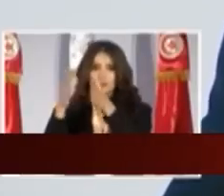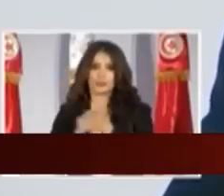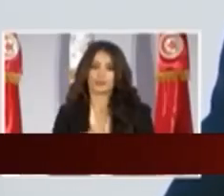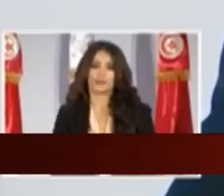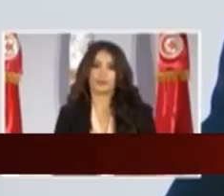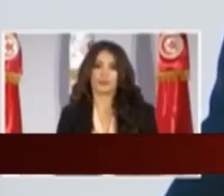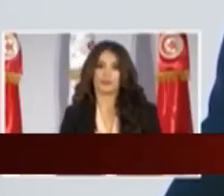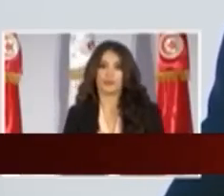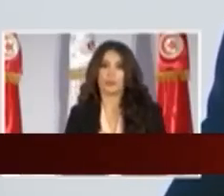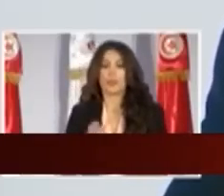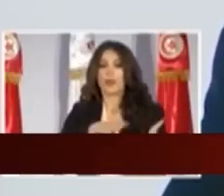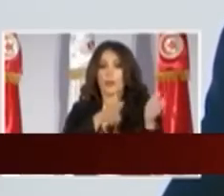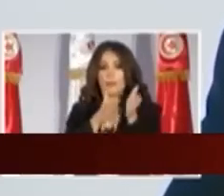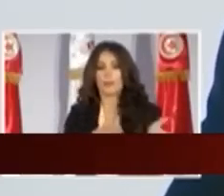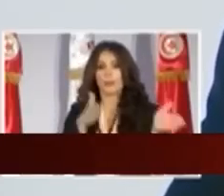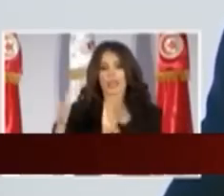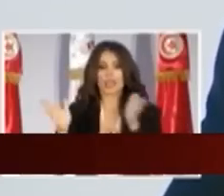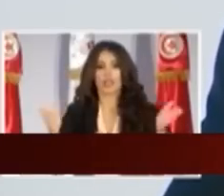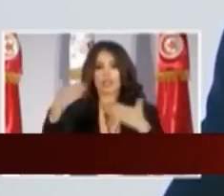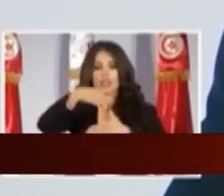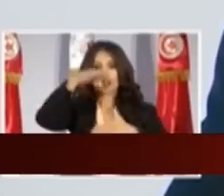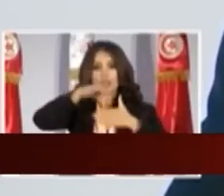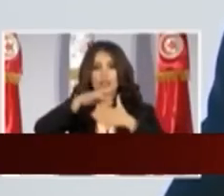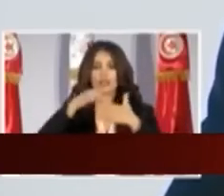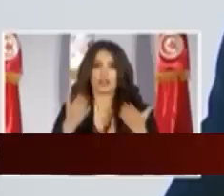اخر مركز الاقتراع